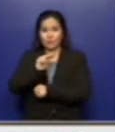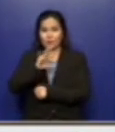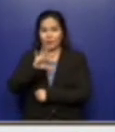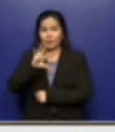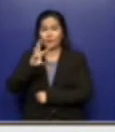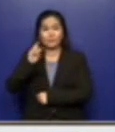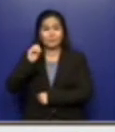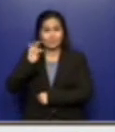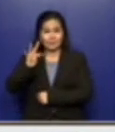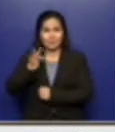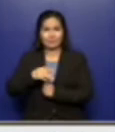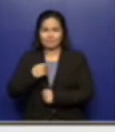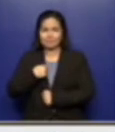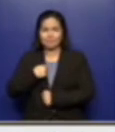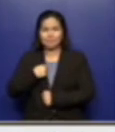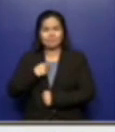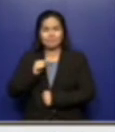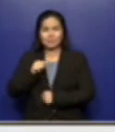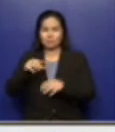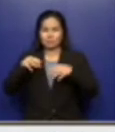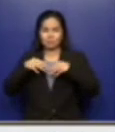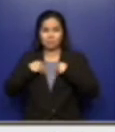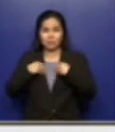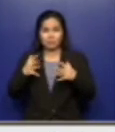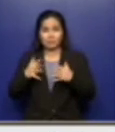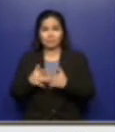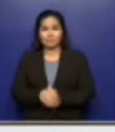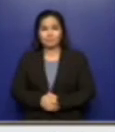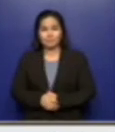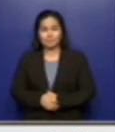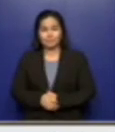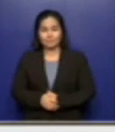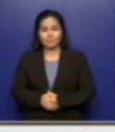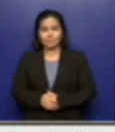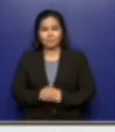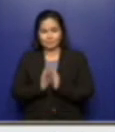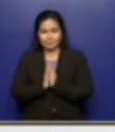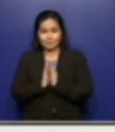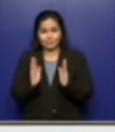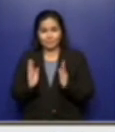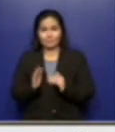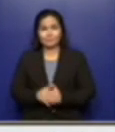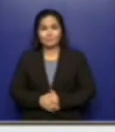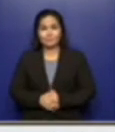2564ดิฉันไม่สามารถรับในวาระรับหลักการนี้ได้ค่ะขอบคุณค่ะ